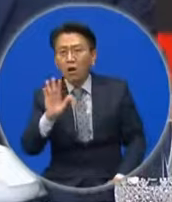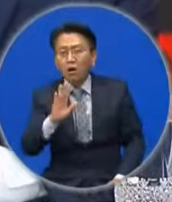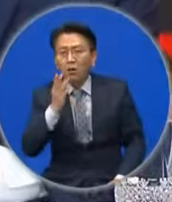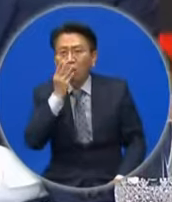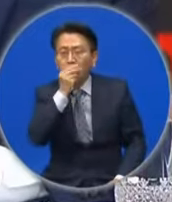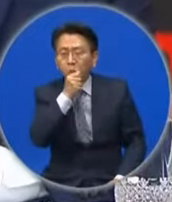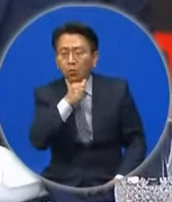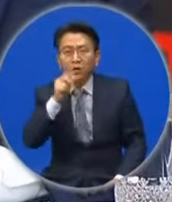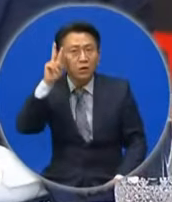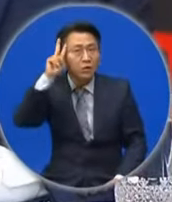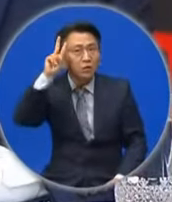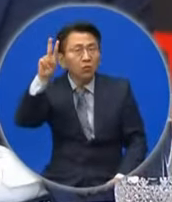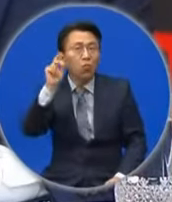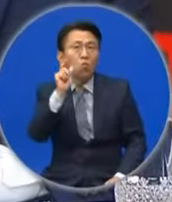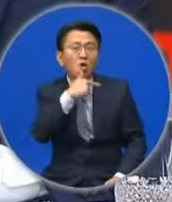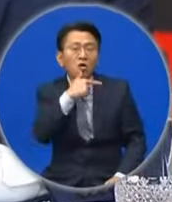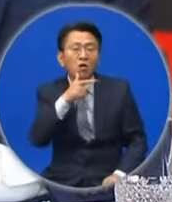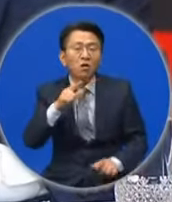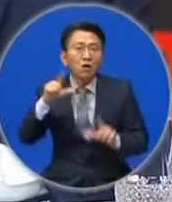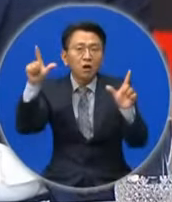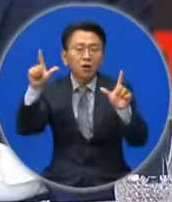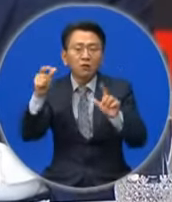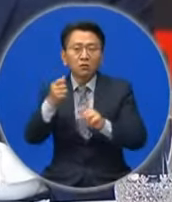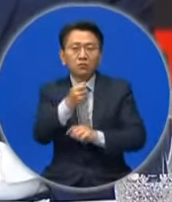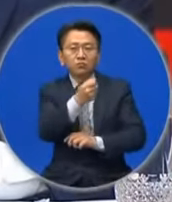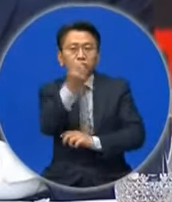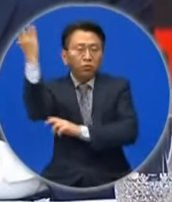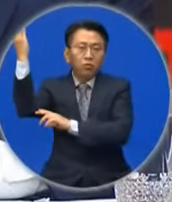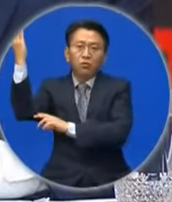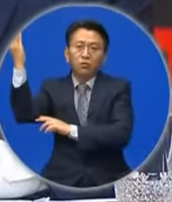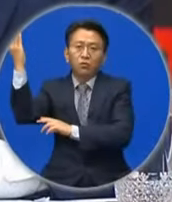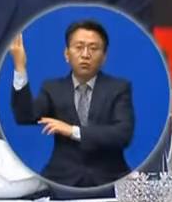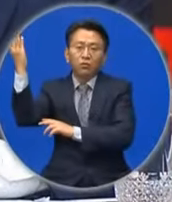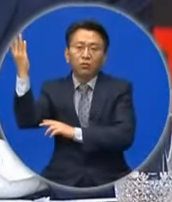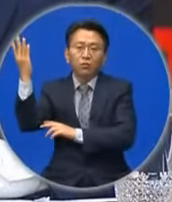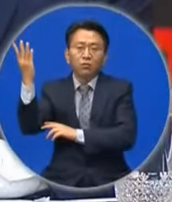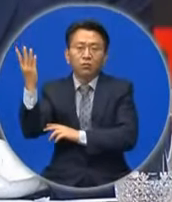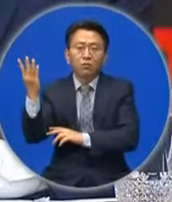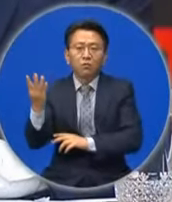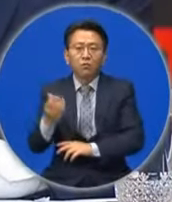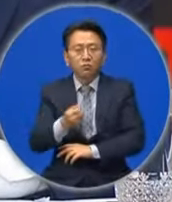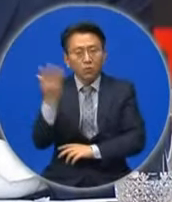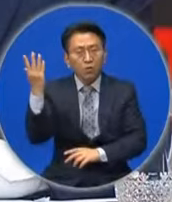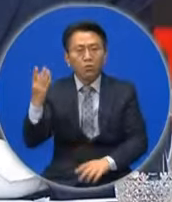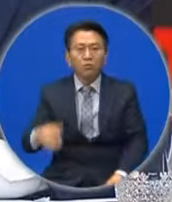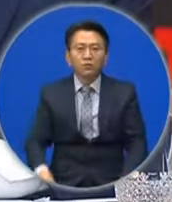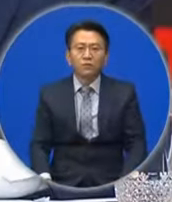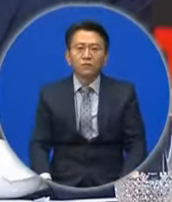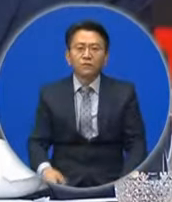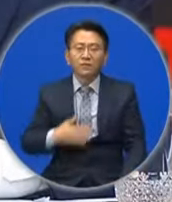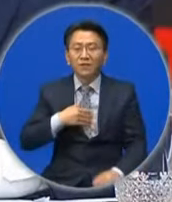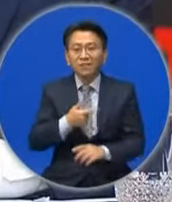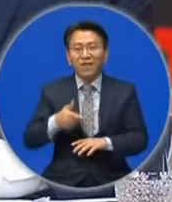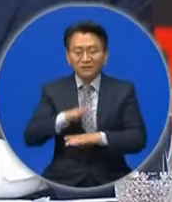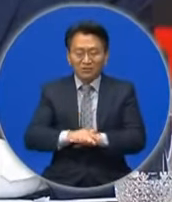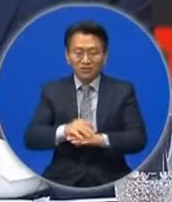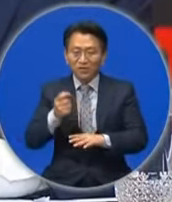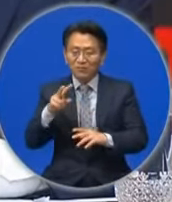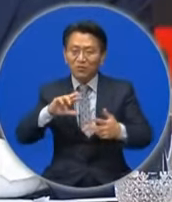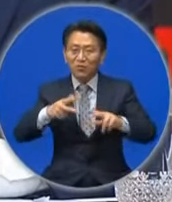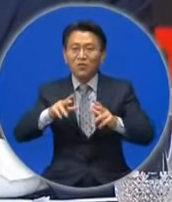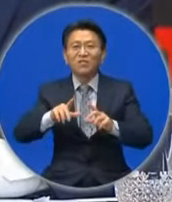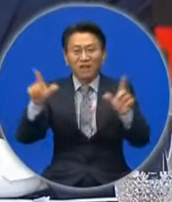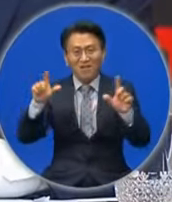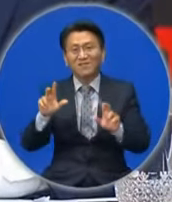그리고 이틀 후인 월요일 날 언론에 이거를 공개를 하고 제가 우리가 대전에서 TV 토론을 하던